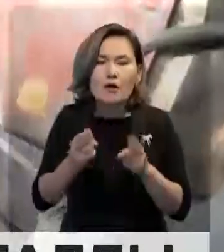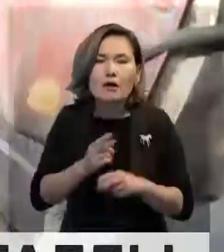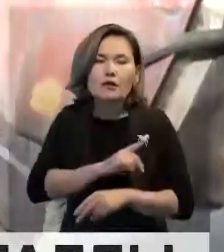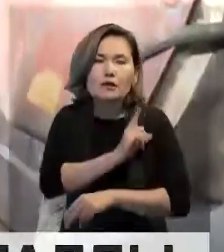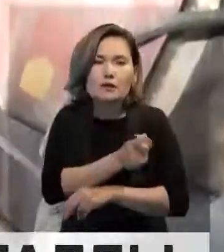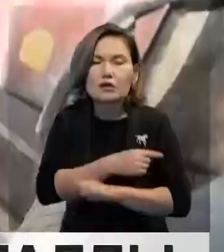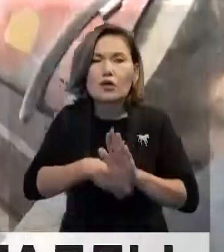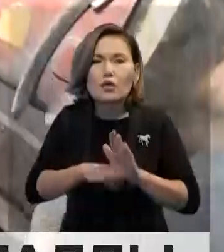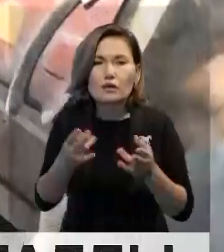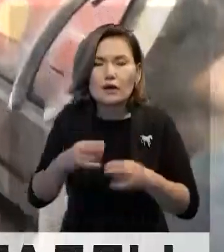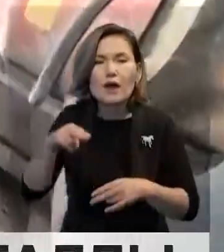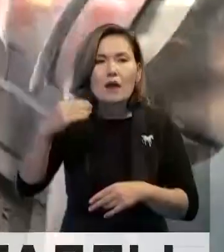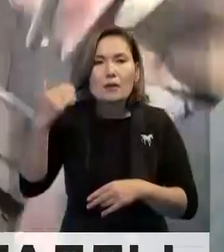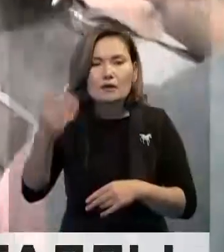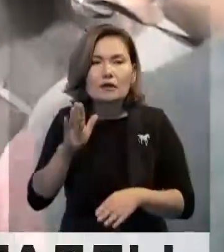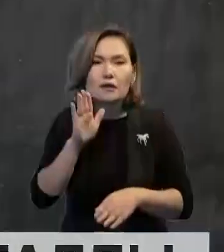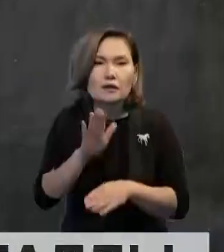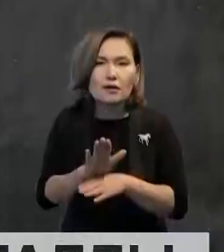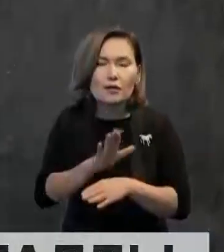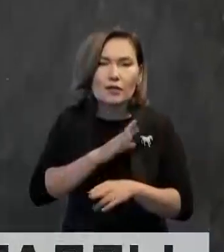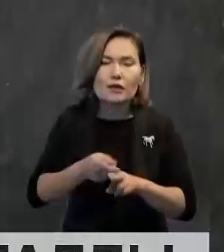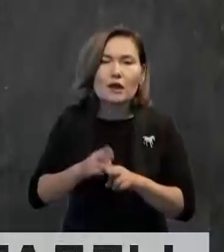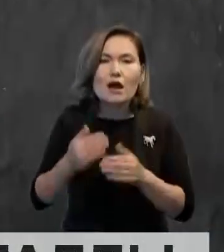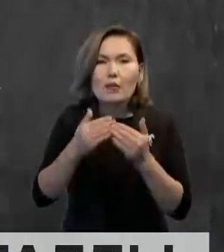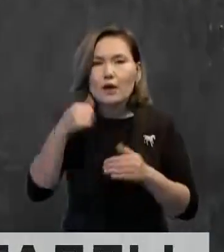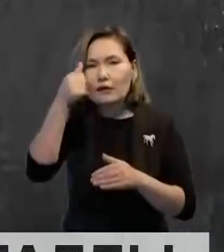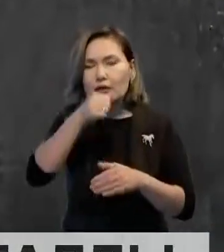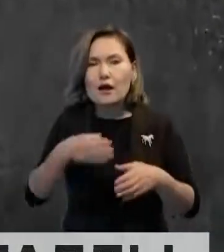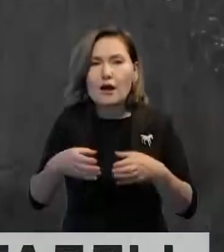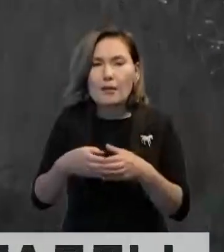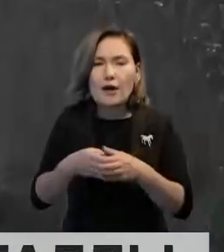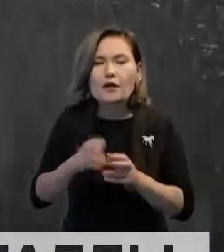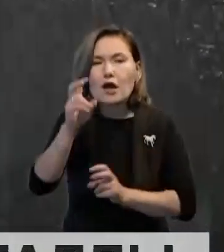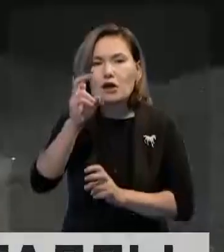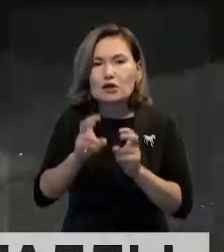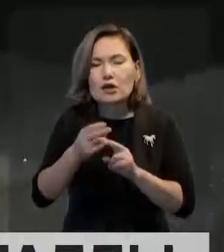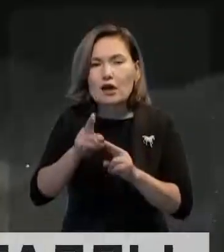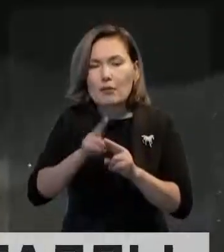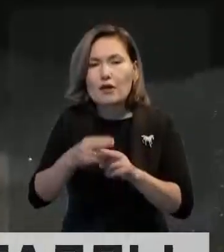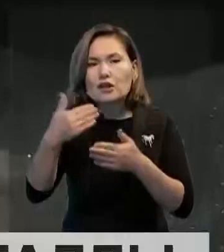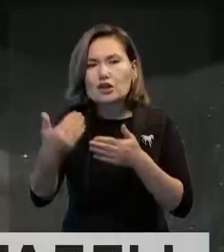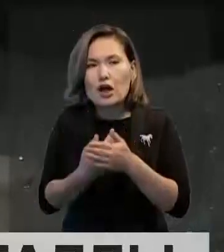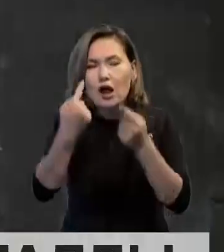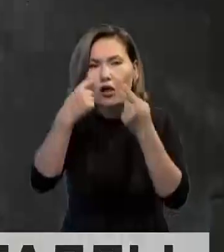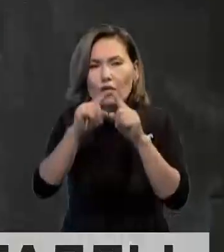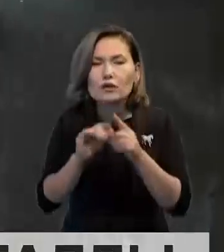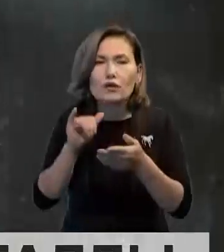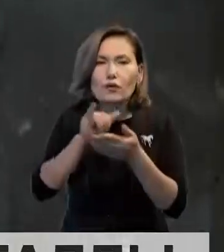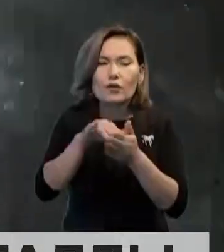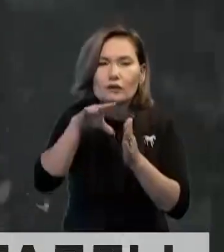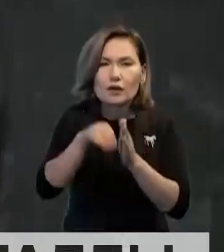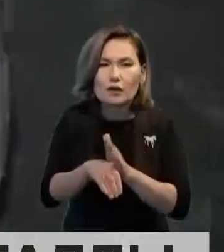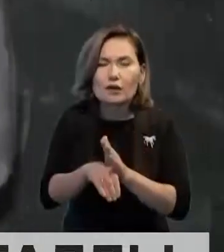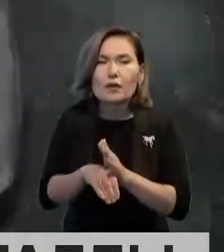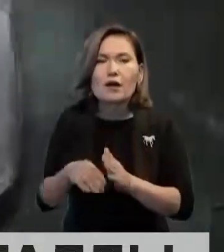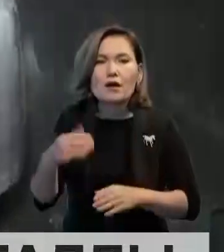бүгін мемлекет басшысы жауапты тұлғаларға қадап тапсырды. Соңғы жылдары компания шахталарға шама шарқынша жаңа қондырғы алып жатыр дейді кенші